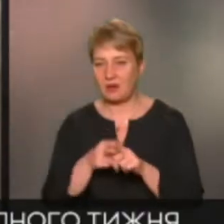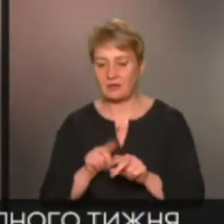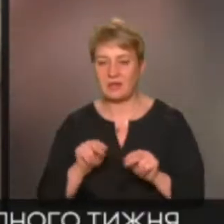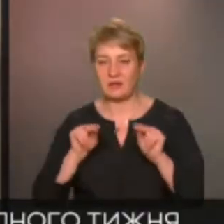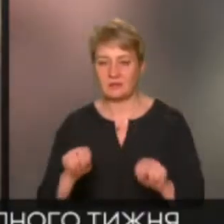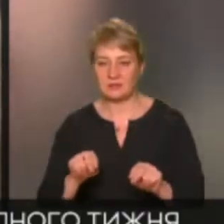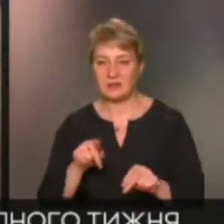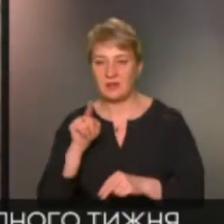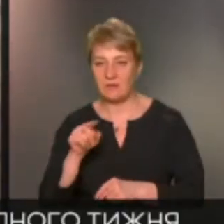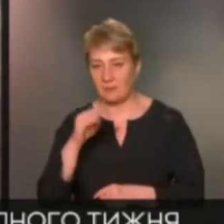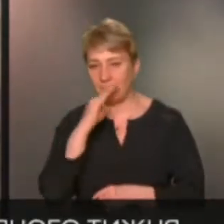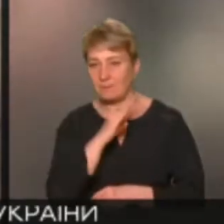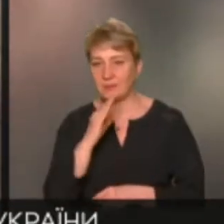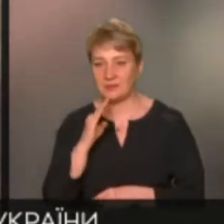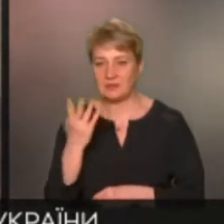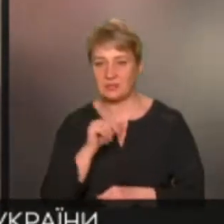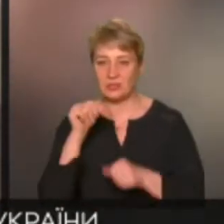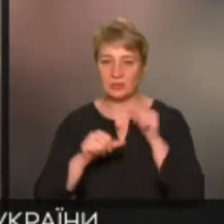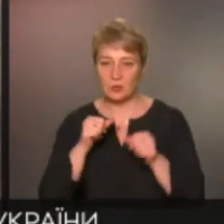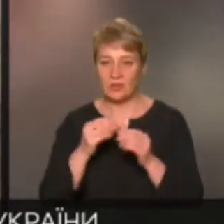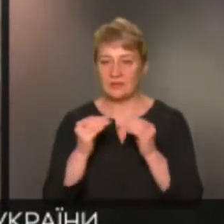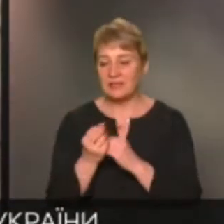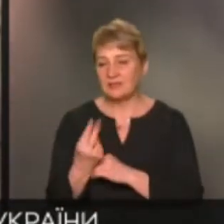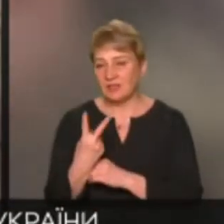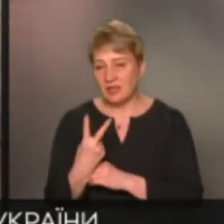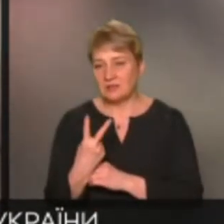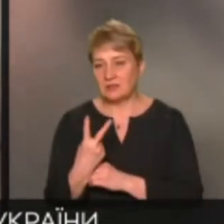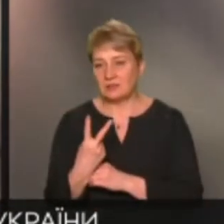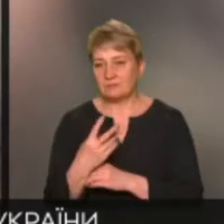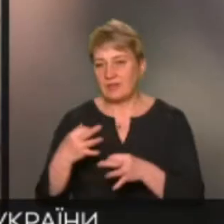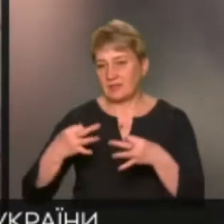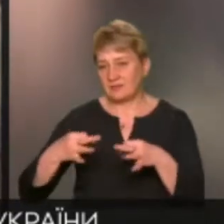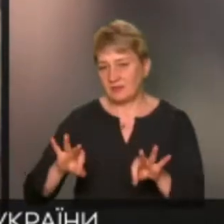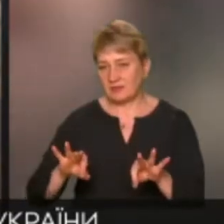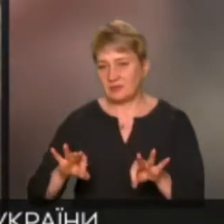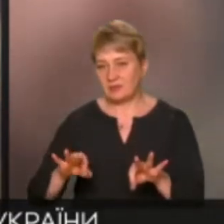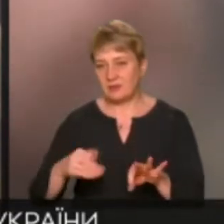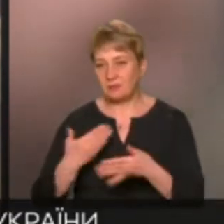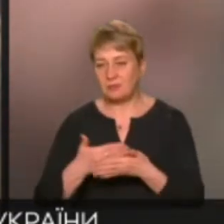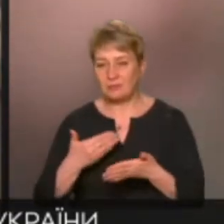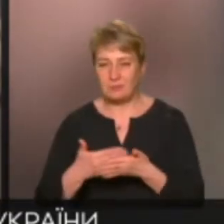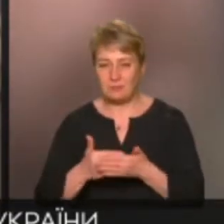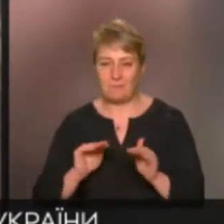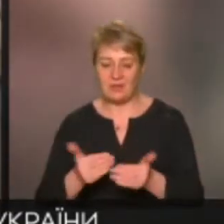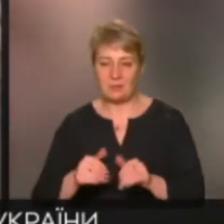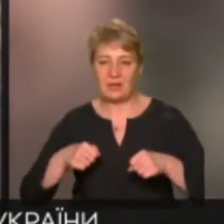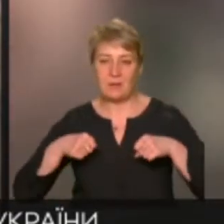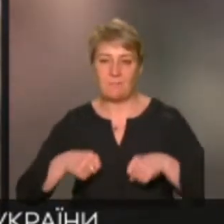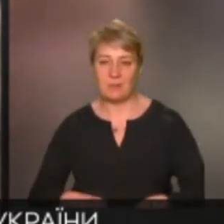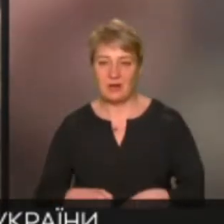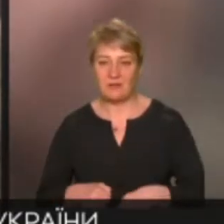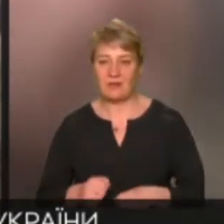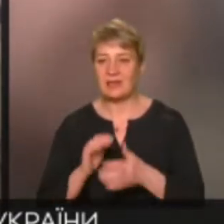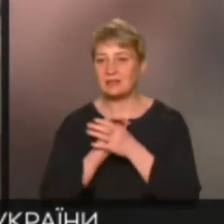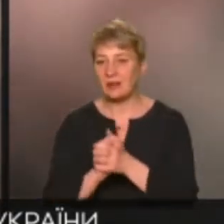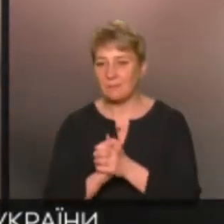пуканам дістанеться, а може через років 10-12 вийдете з мінімальним правом на мирне цивільне